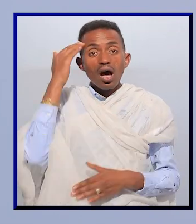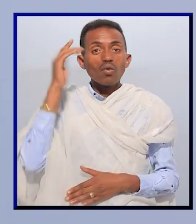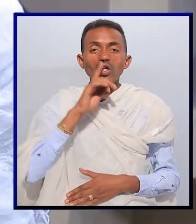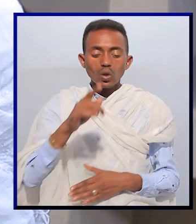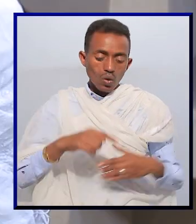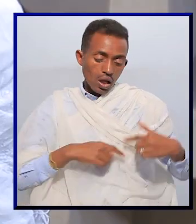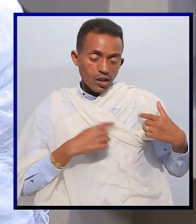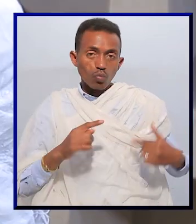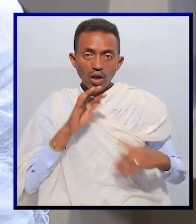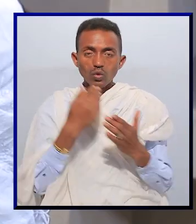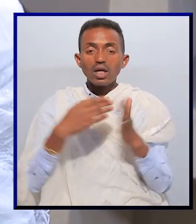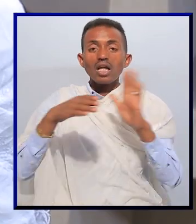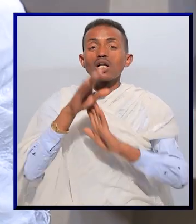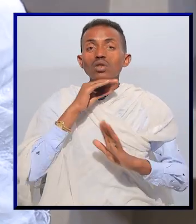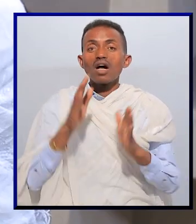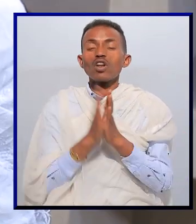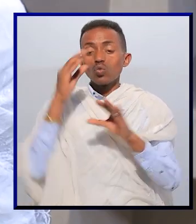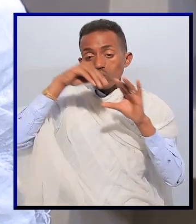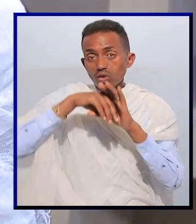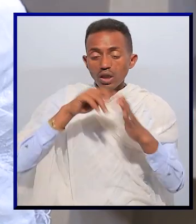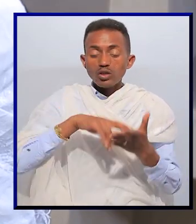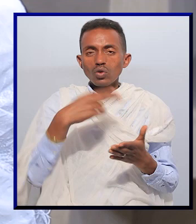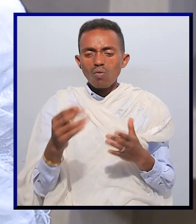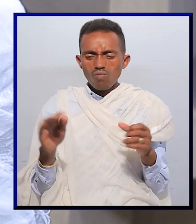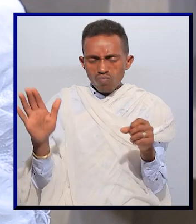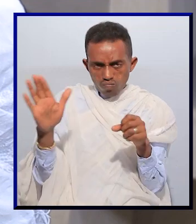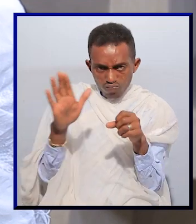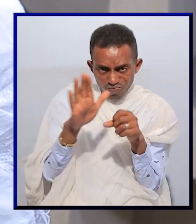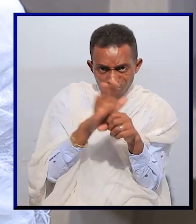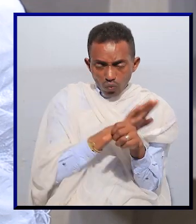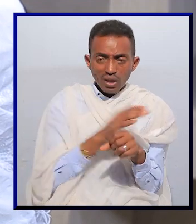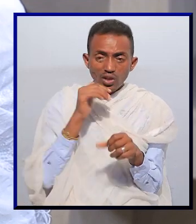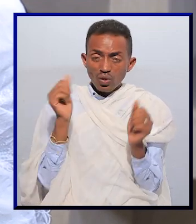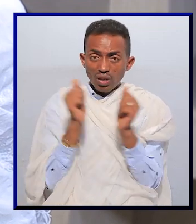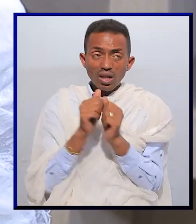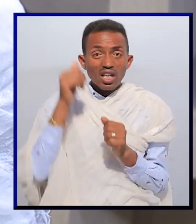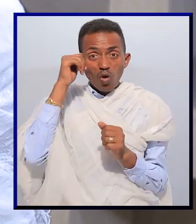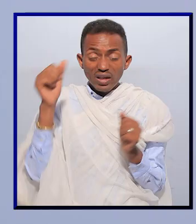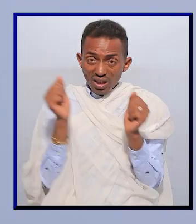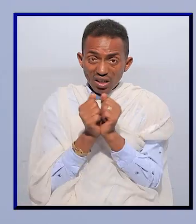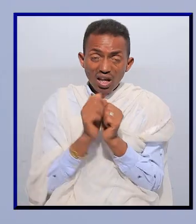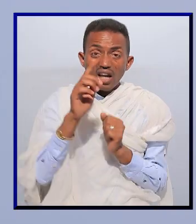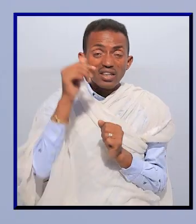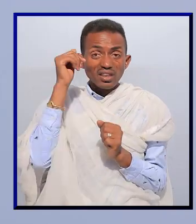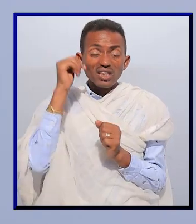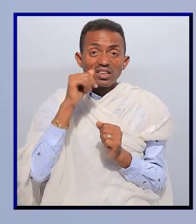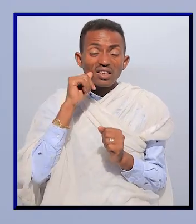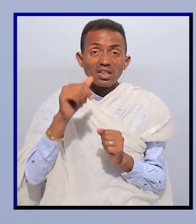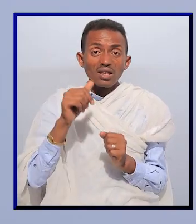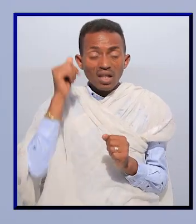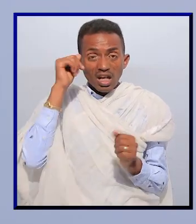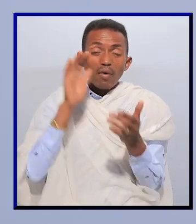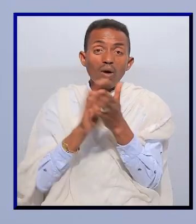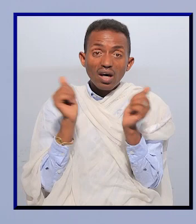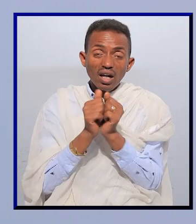ውስጥ ስለወደቁ ሙሉ በሙሉ ከሴት ጋር ከወንድ ጋራ አንድ ሴት ልጅ ከትዳር አጋሯ ጋር የምትፈጽመውን አይነት በሚመስል